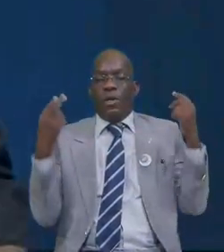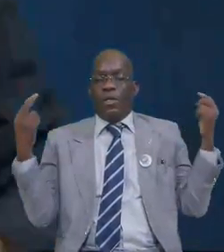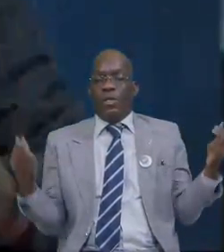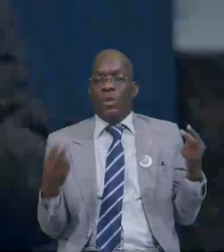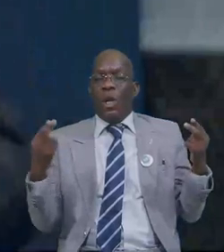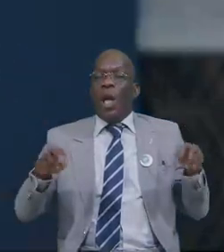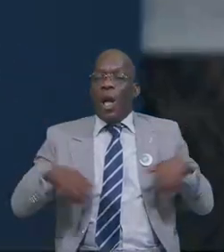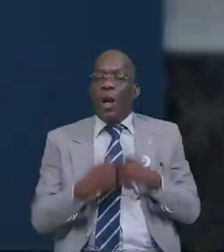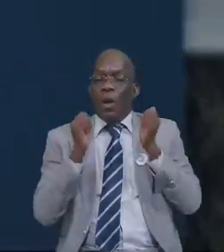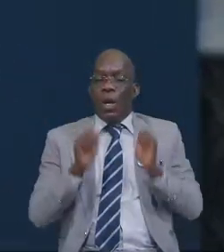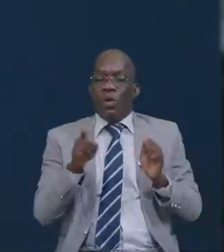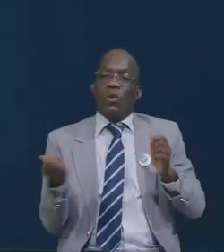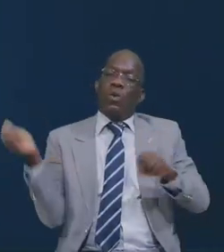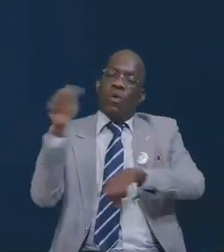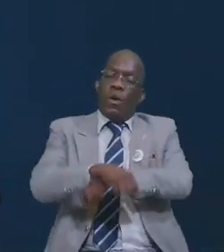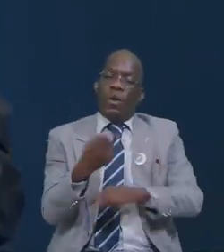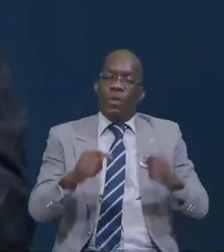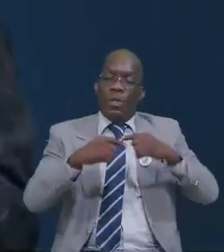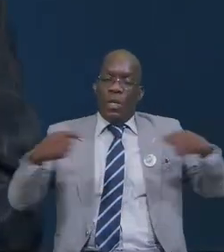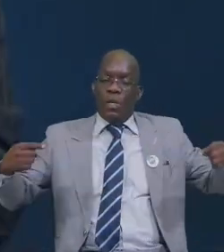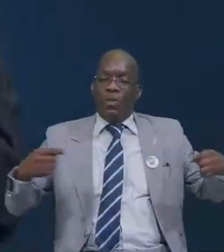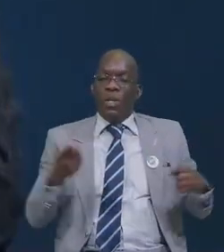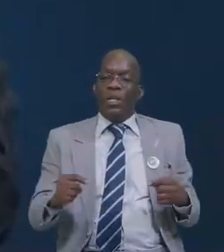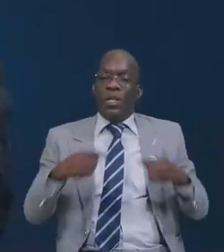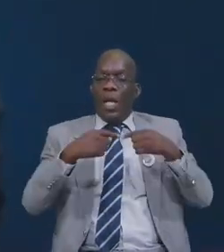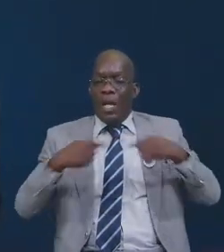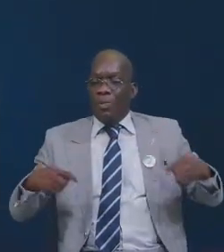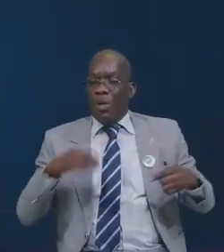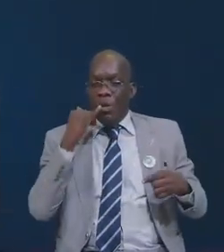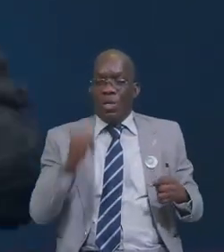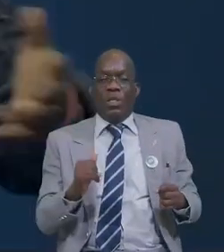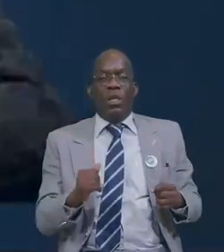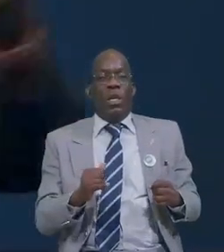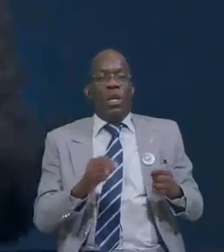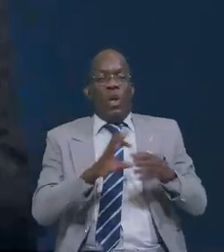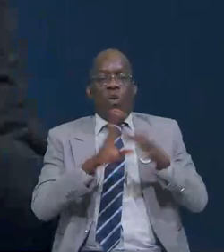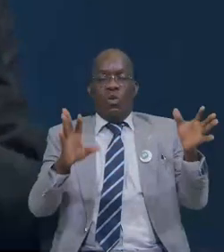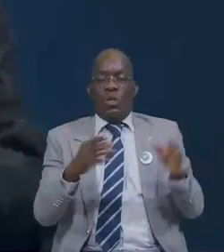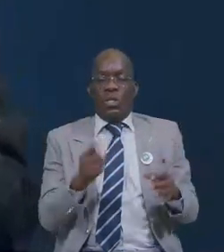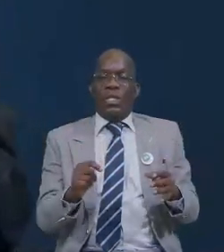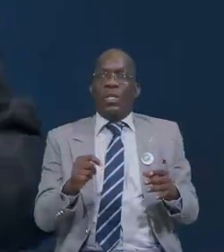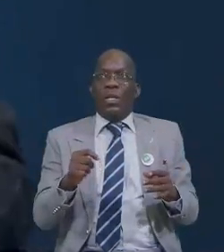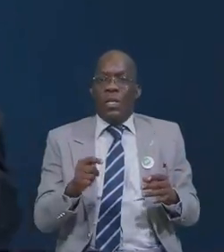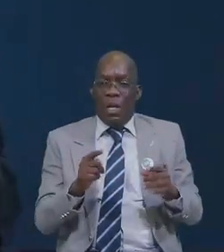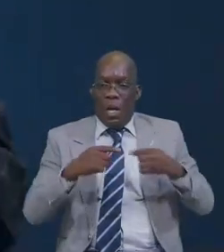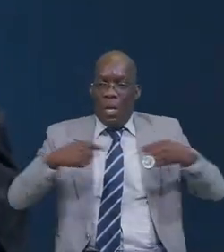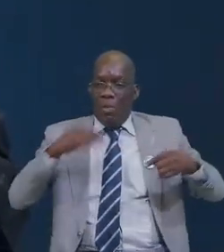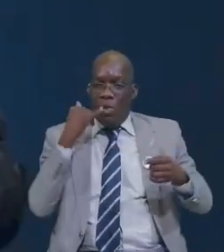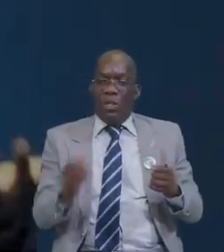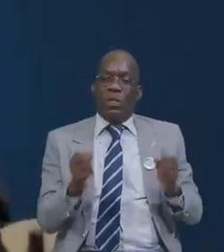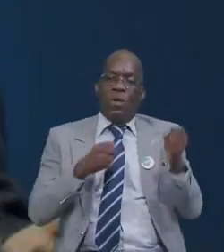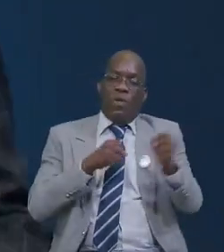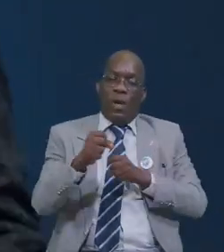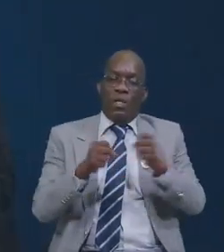victoire sur les ennemis? L'ennemi est détaché, l'ennemi se bat et